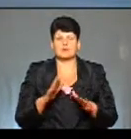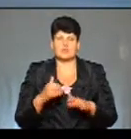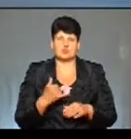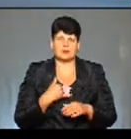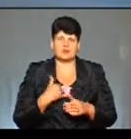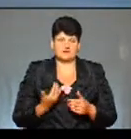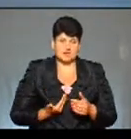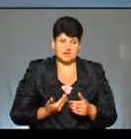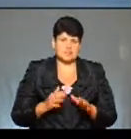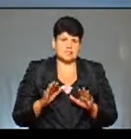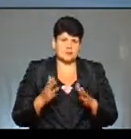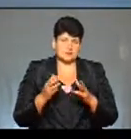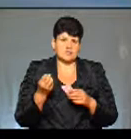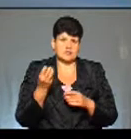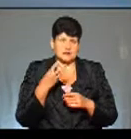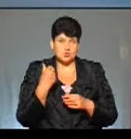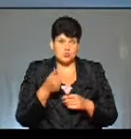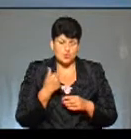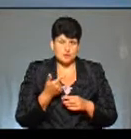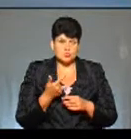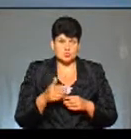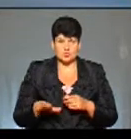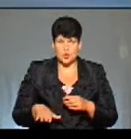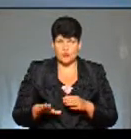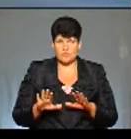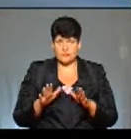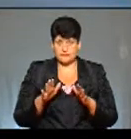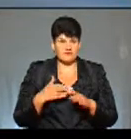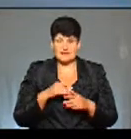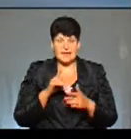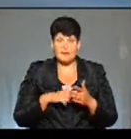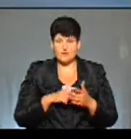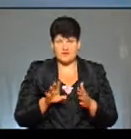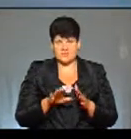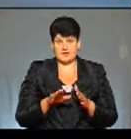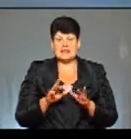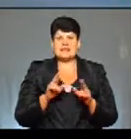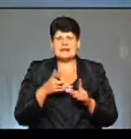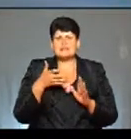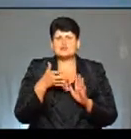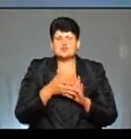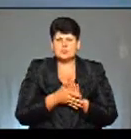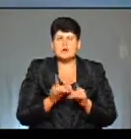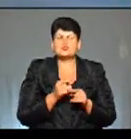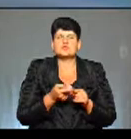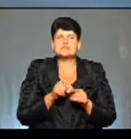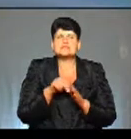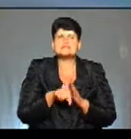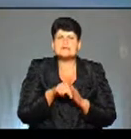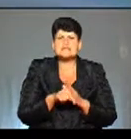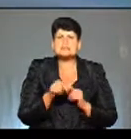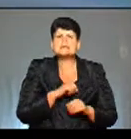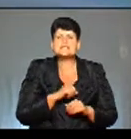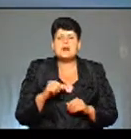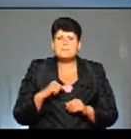що трапилося в 13-му році от з ногою. Ви не повірите, як я зрозуміла, що це таке самостійно,